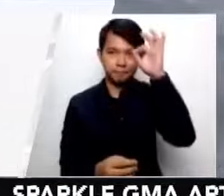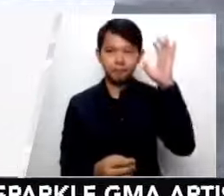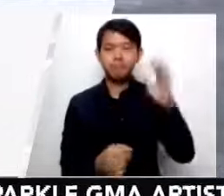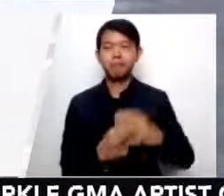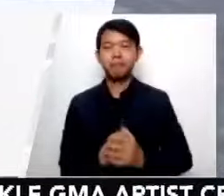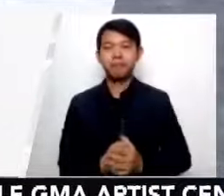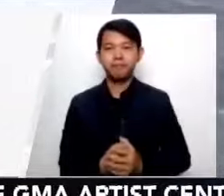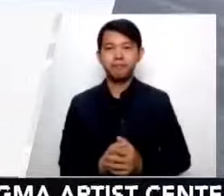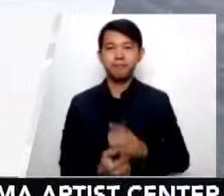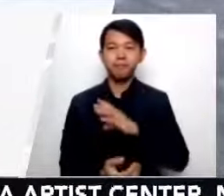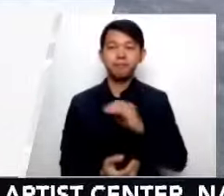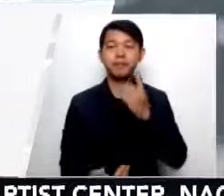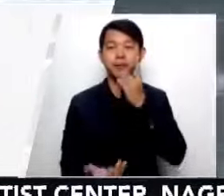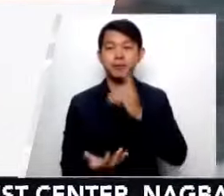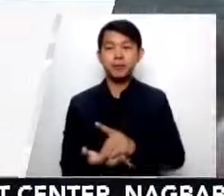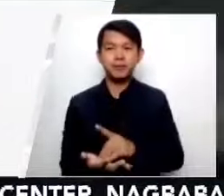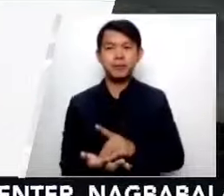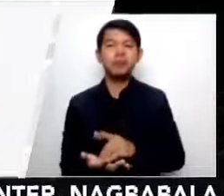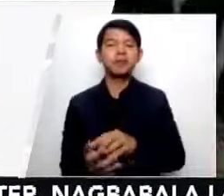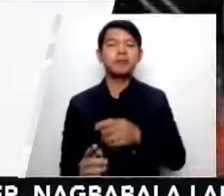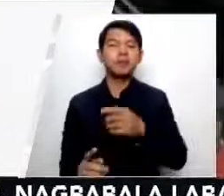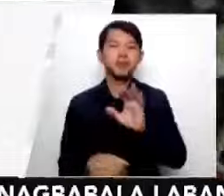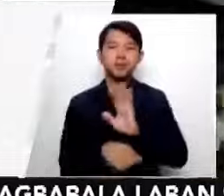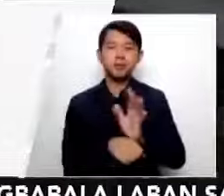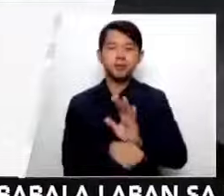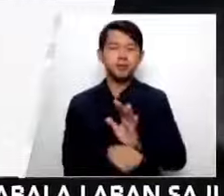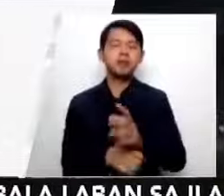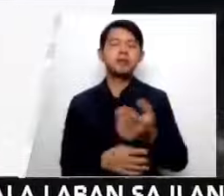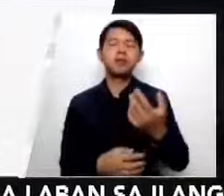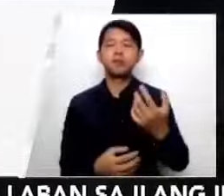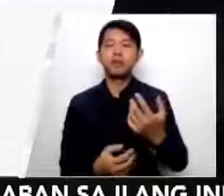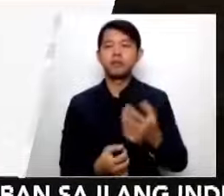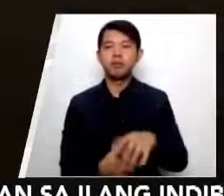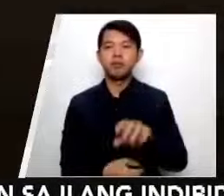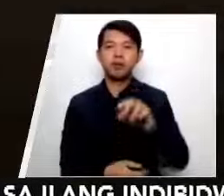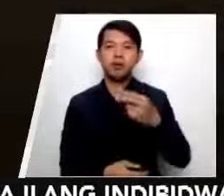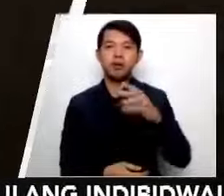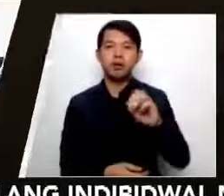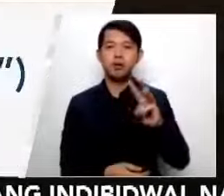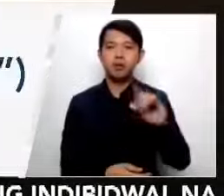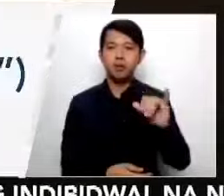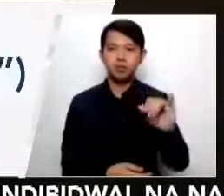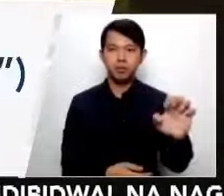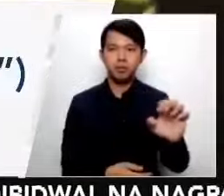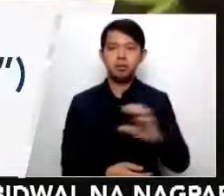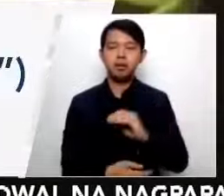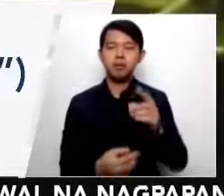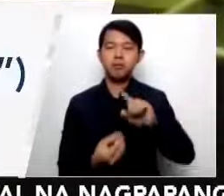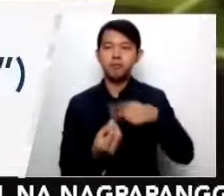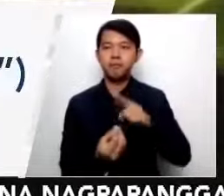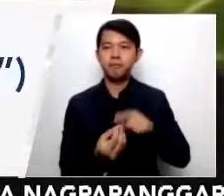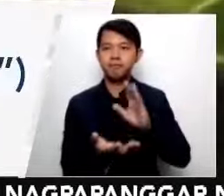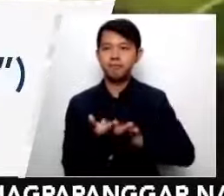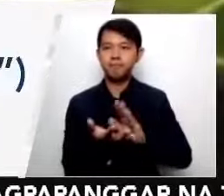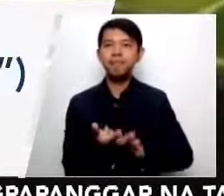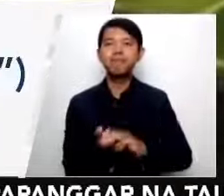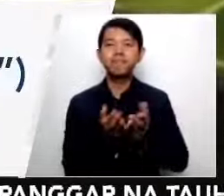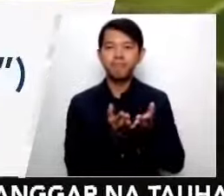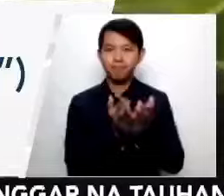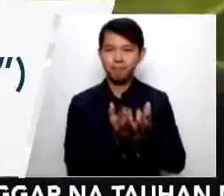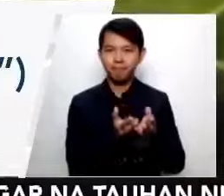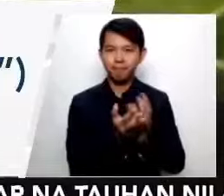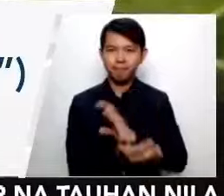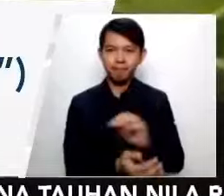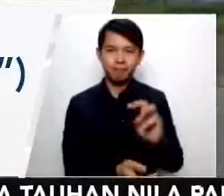Howie Severino na Boat to School para sa Heroes Category. At ang docu ni Mav Gonzalez na Sisid sa